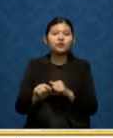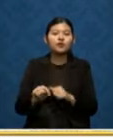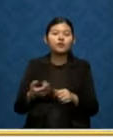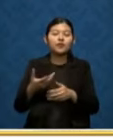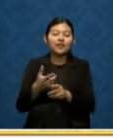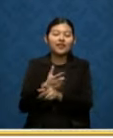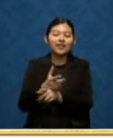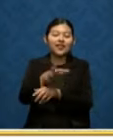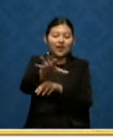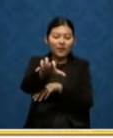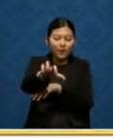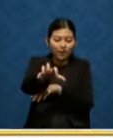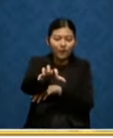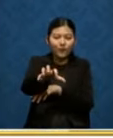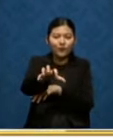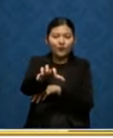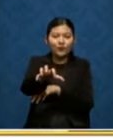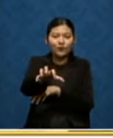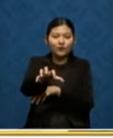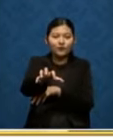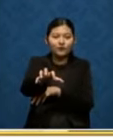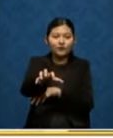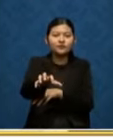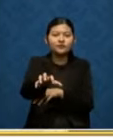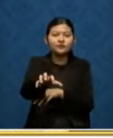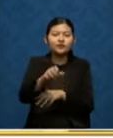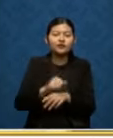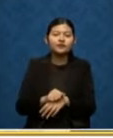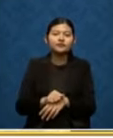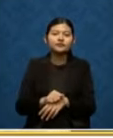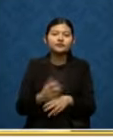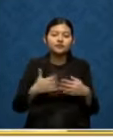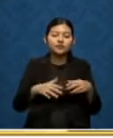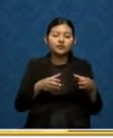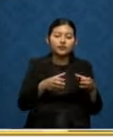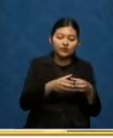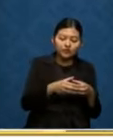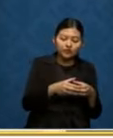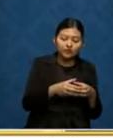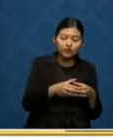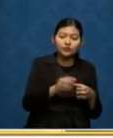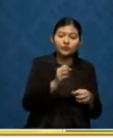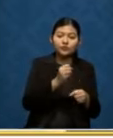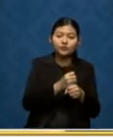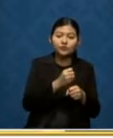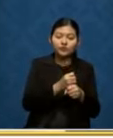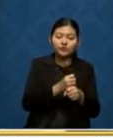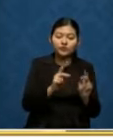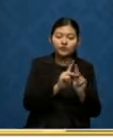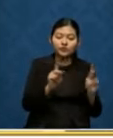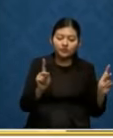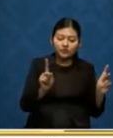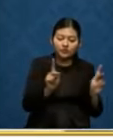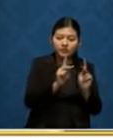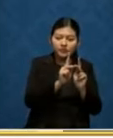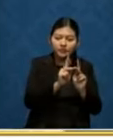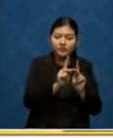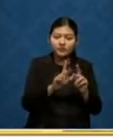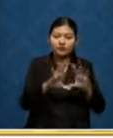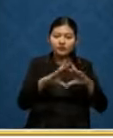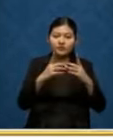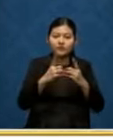ท่านอ่าลือประสงค์จิตต์นะครับแล้วก็ทีมของอ่าคณะกรรมการในชมรมกุ้ง